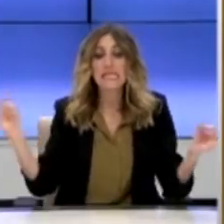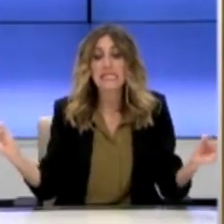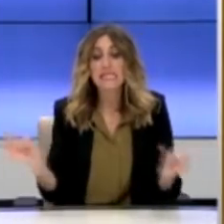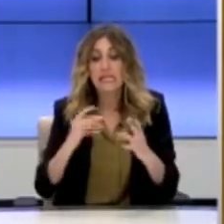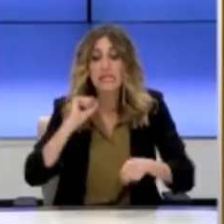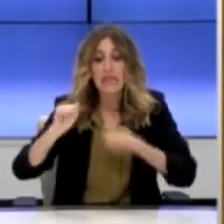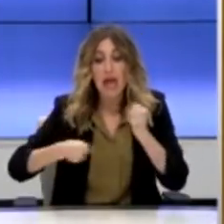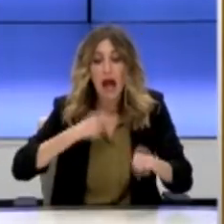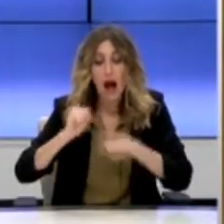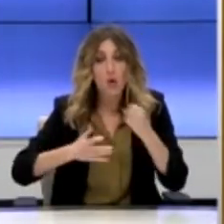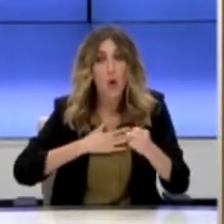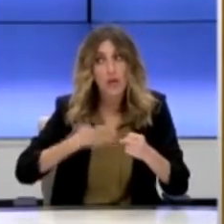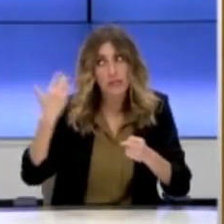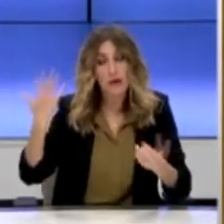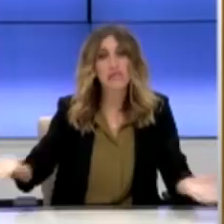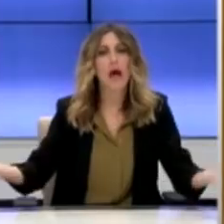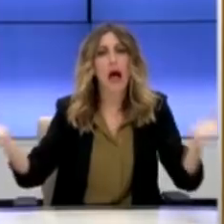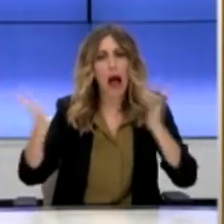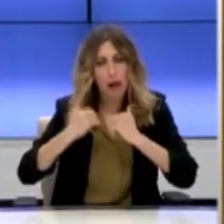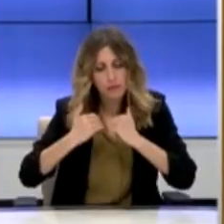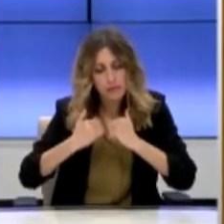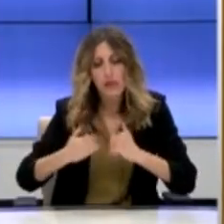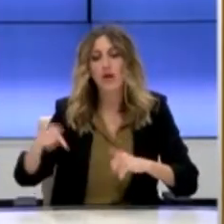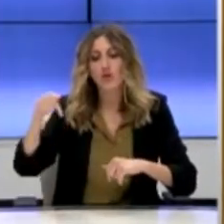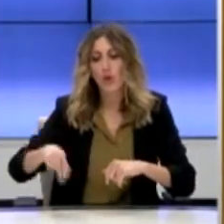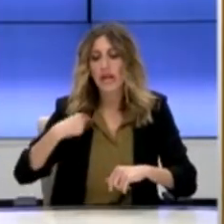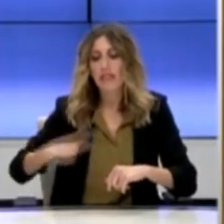αγώνες, τα πράγματα θα ήταν πολύ χειρότερα.